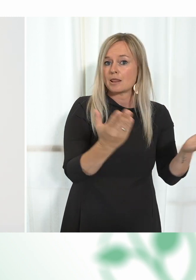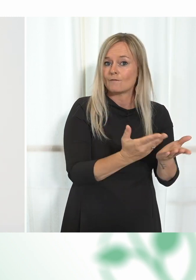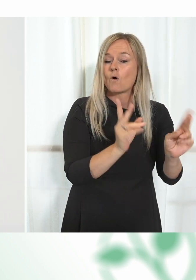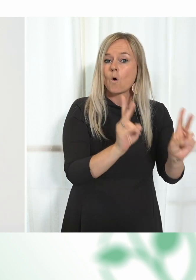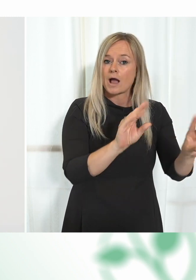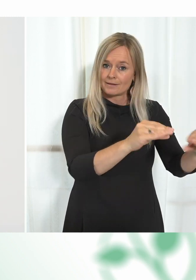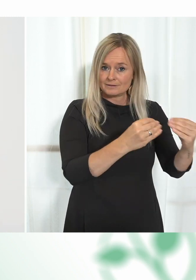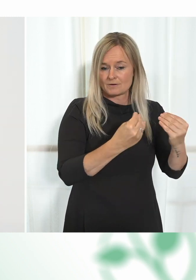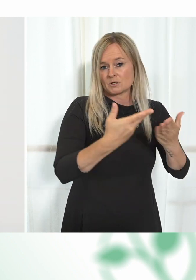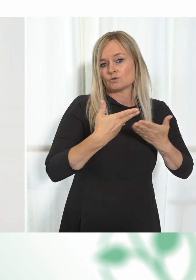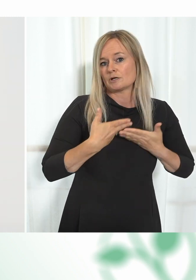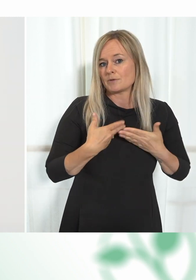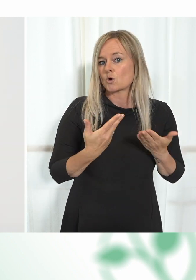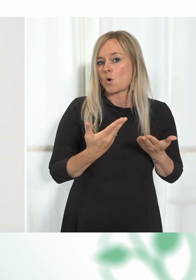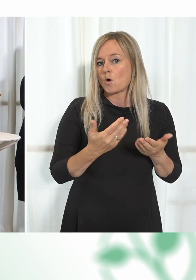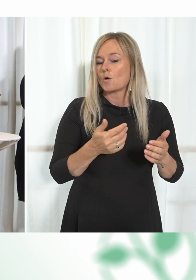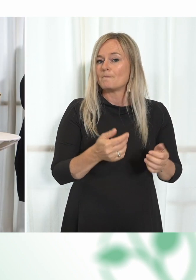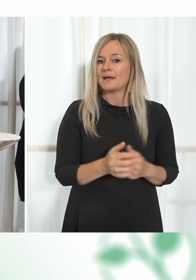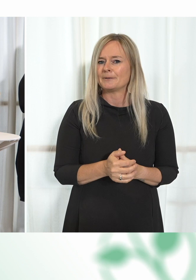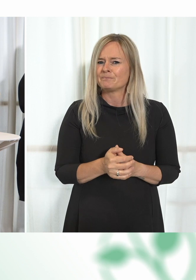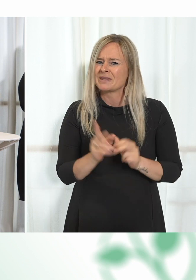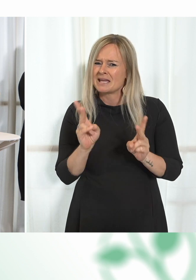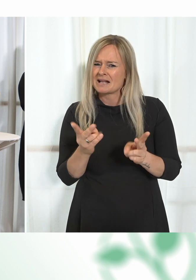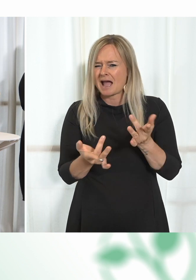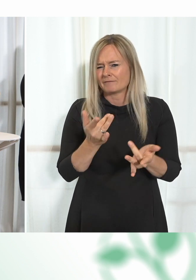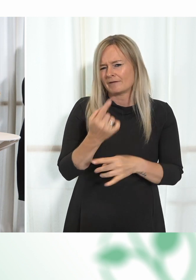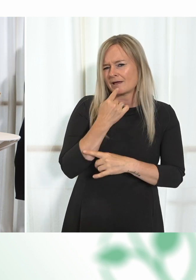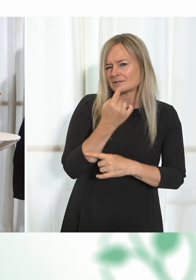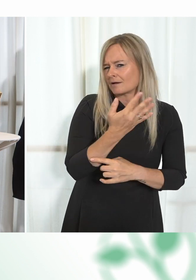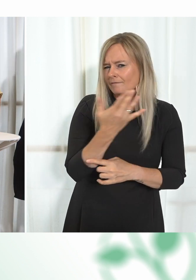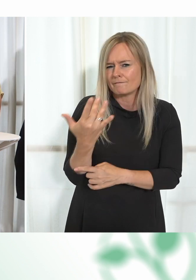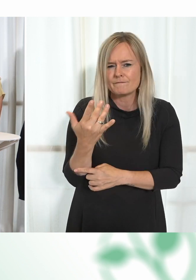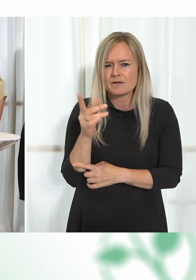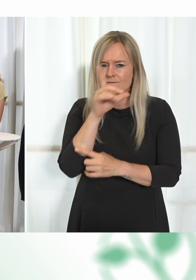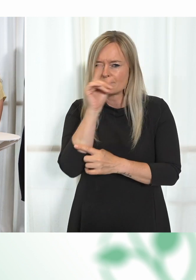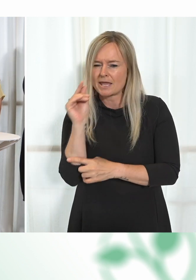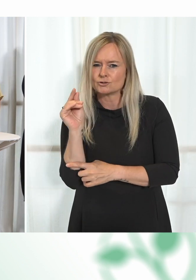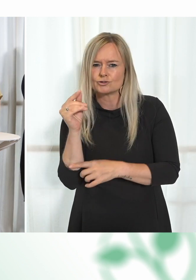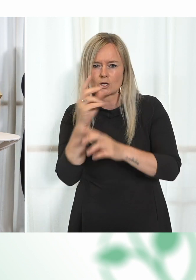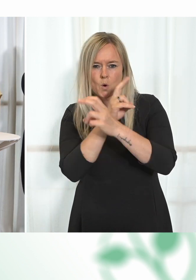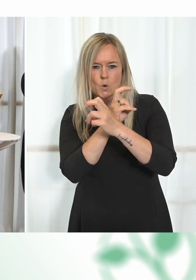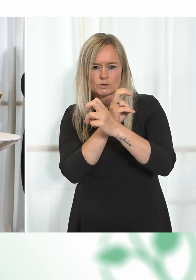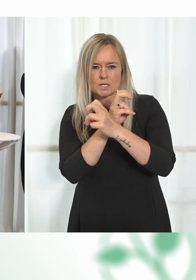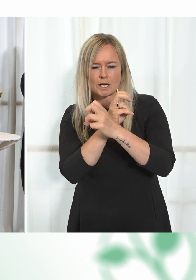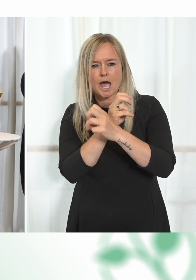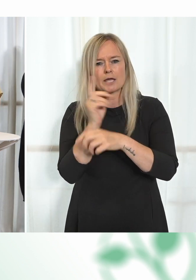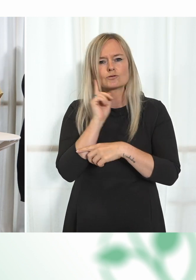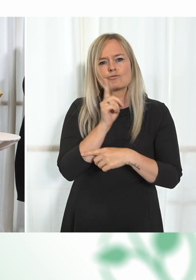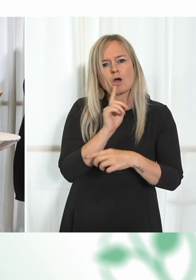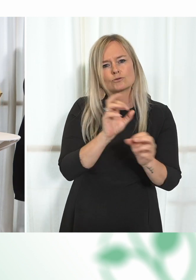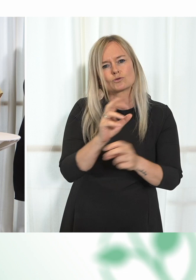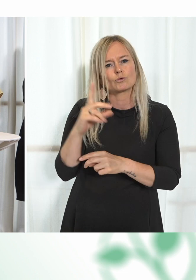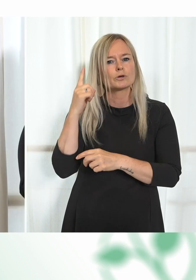gut mitbetreuen kann. Aber können Sie mir vielleicht sagen, wie viele Menschen in Österreich denn gehörlos sind oder eine Hörbehinderung haben? Also